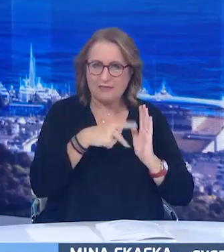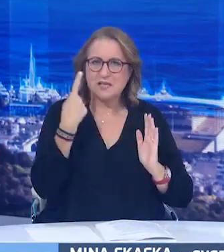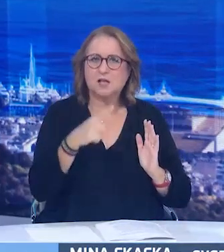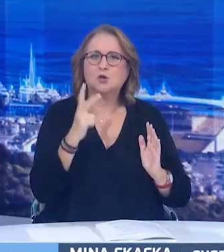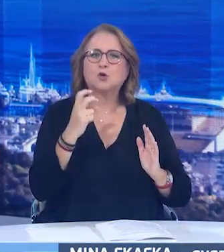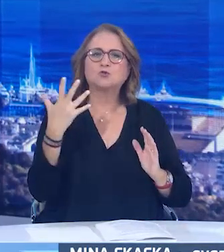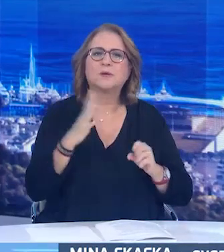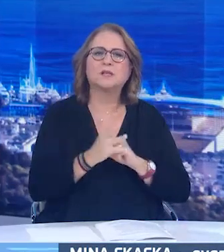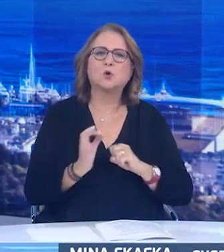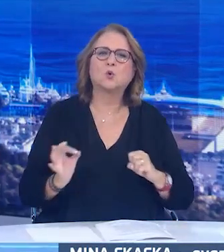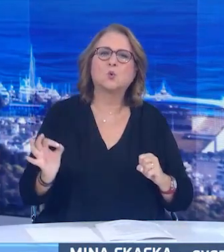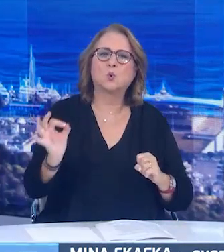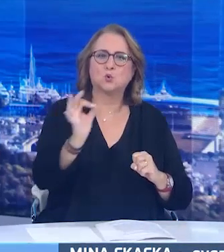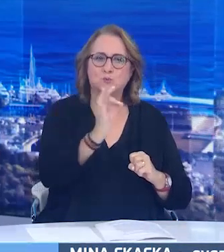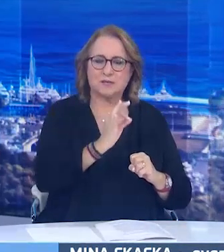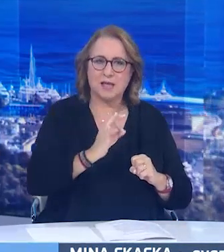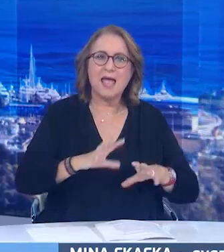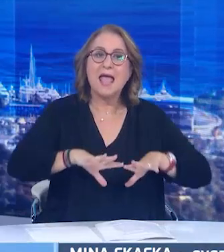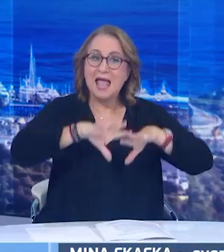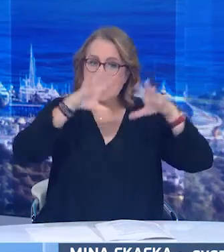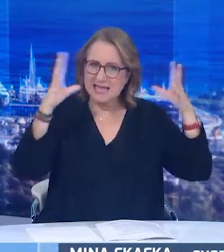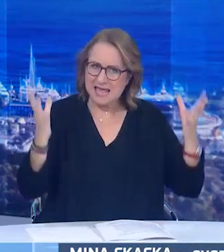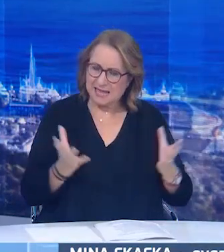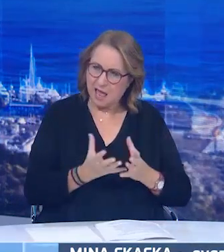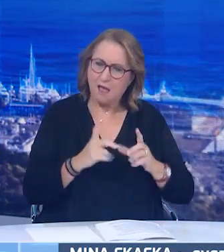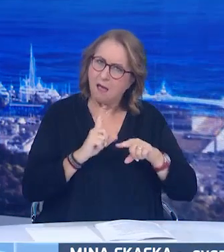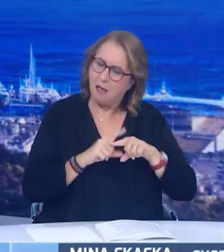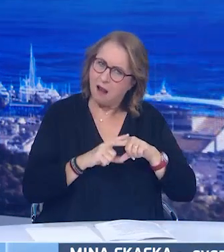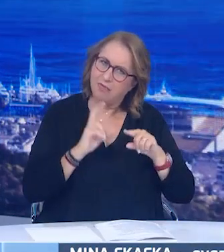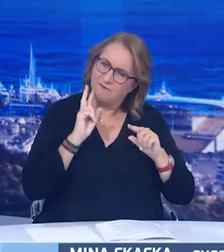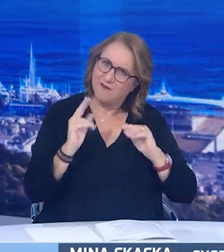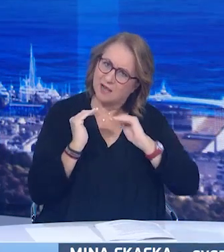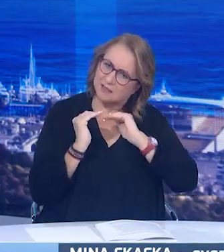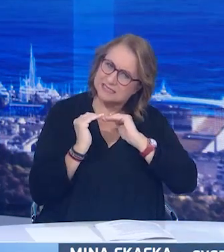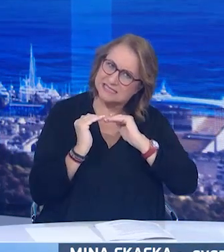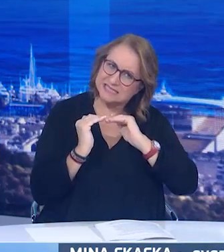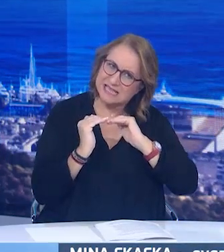ότι γενικά η χώρα φαίνεται να σταθεροποιείται. Υπάρχει όμως μια